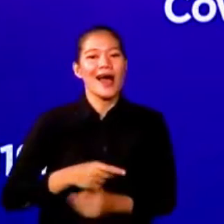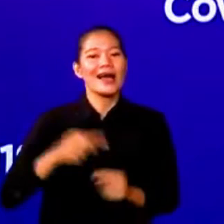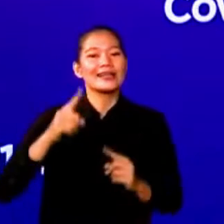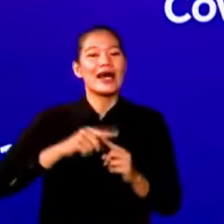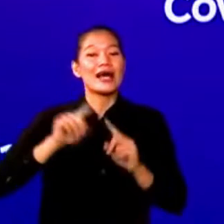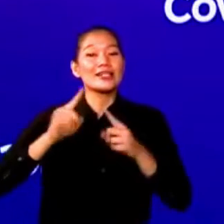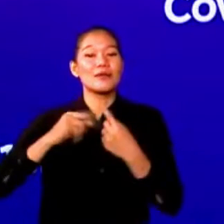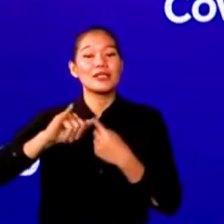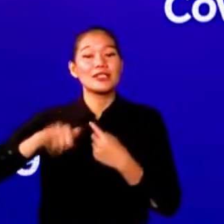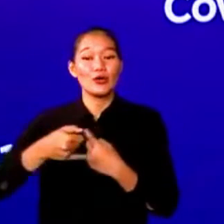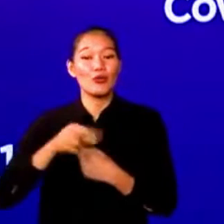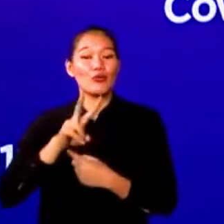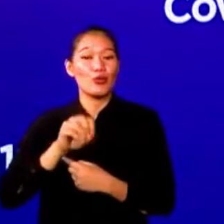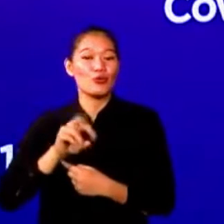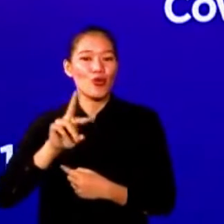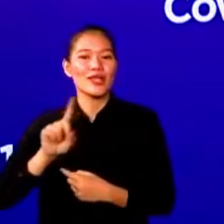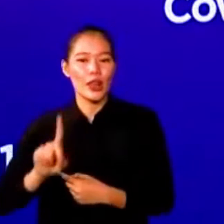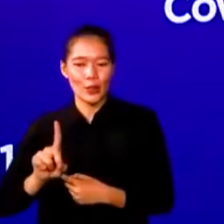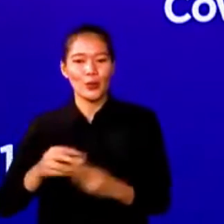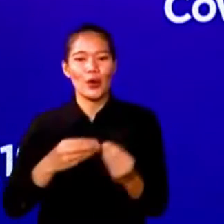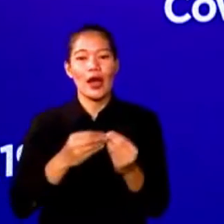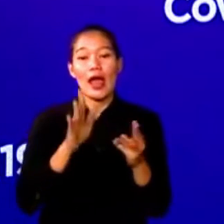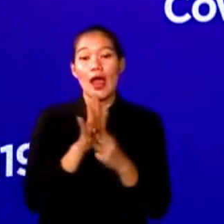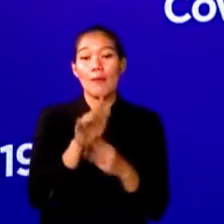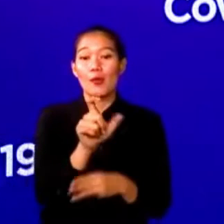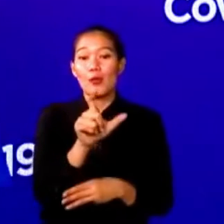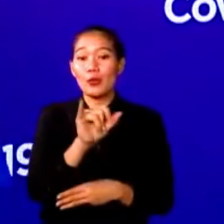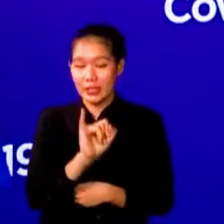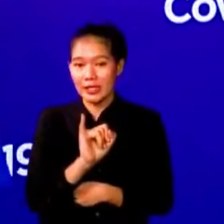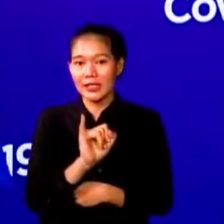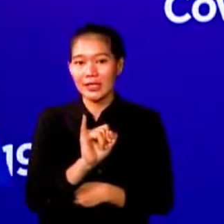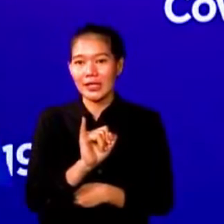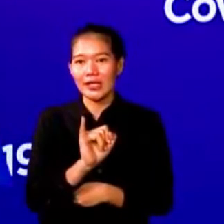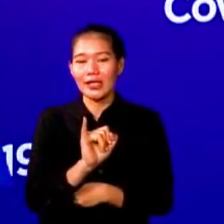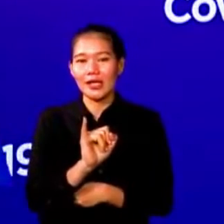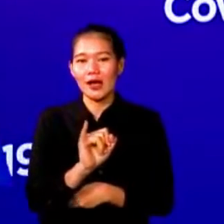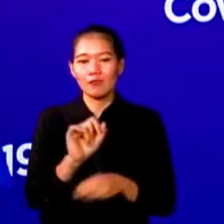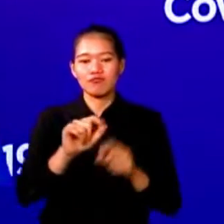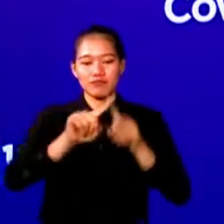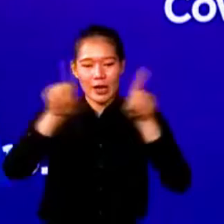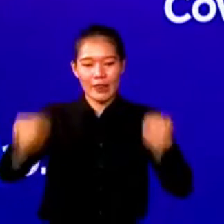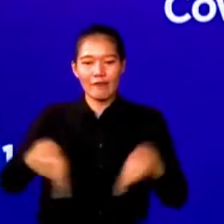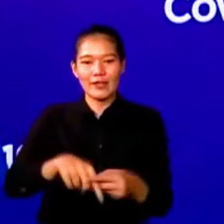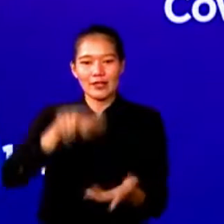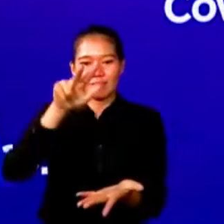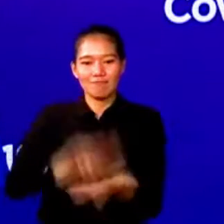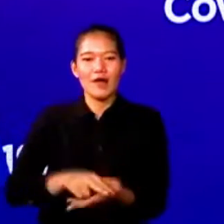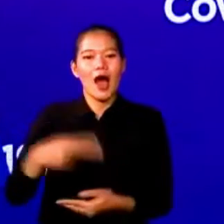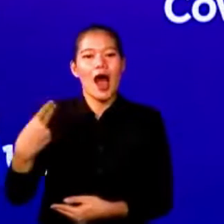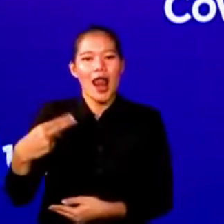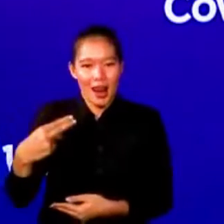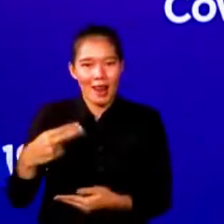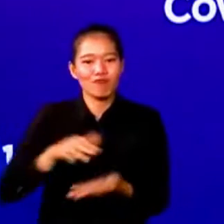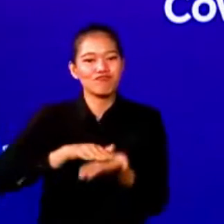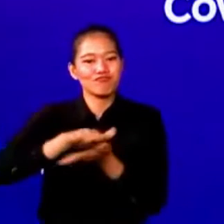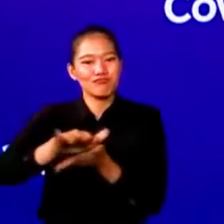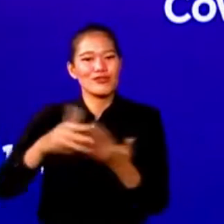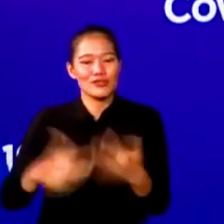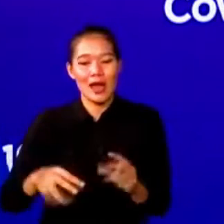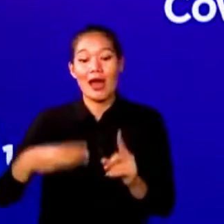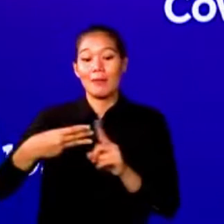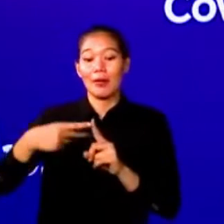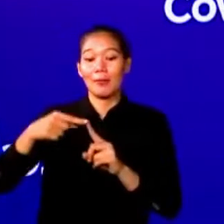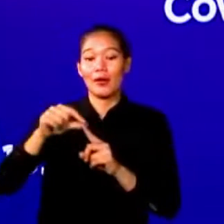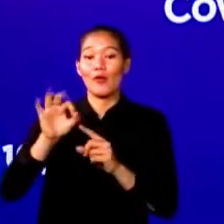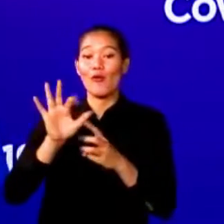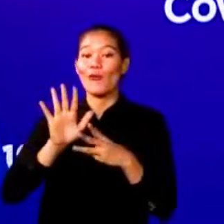11 Jan 2012 atu Majelis Ulama Indonesia mengeluarkan sertifikasi halal dan Badan